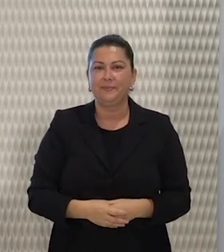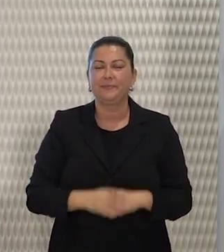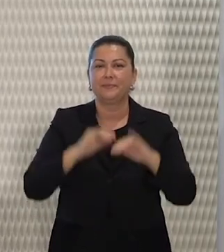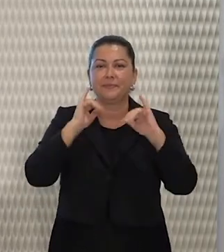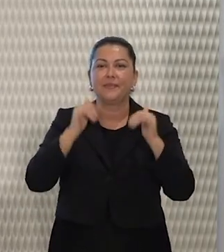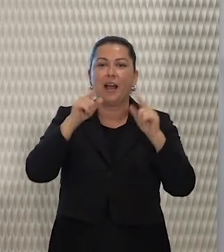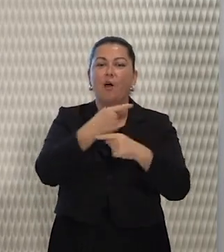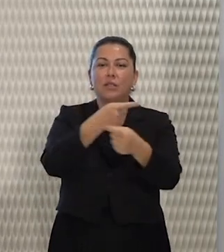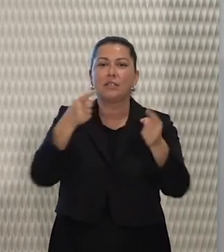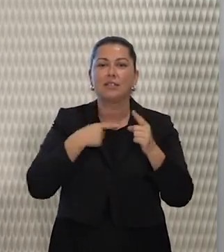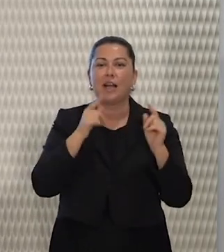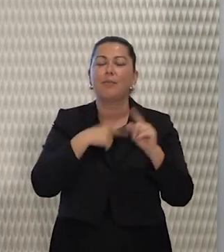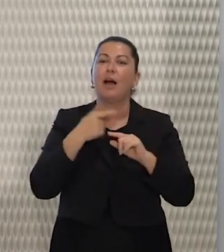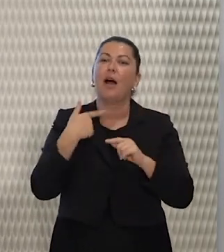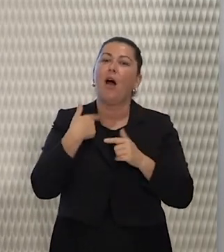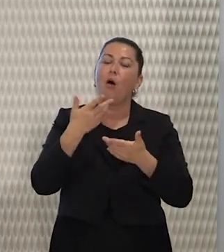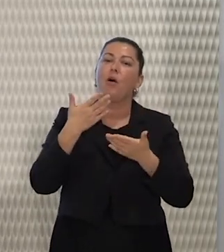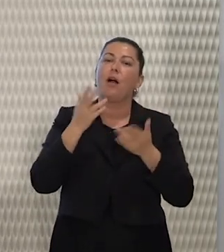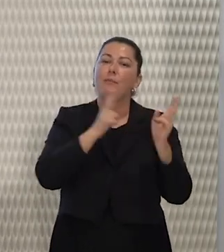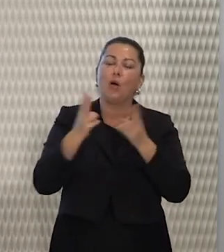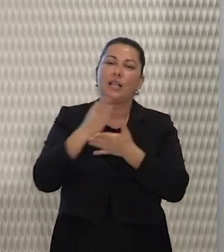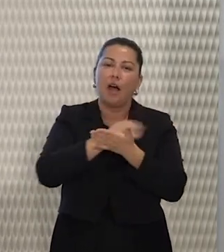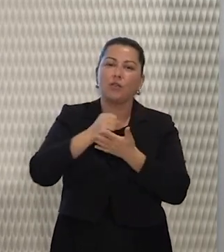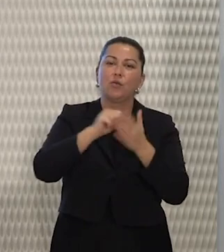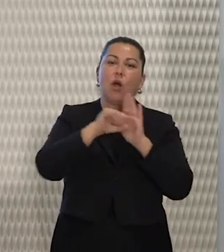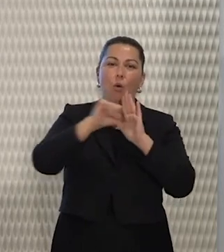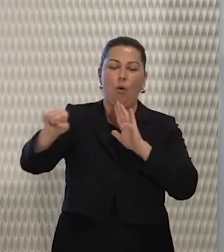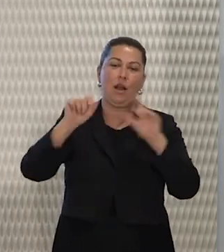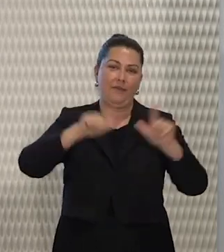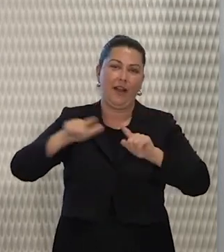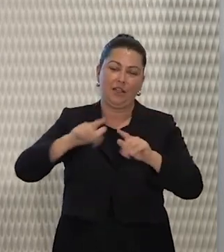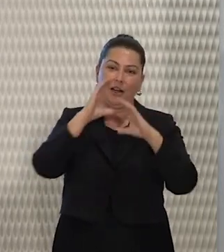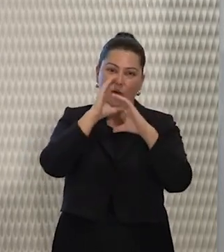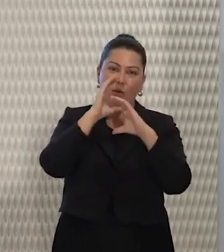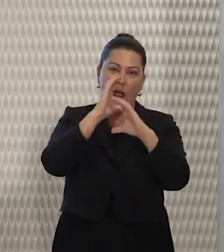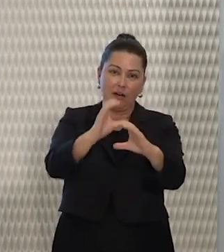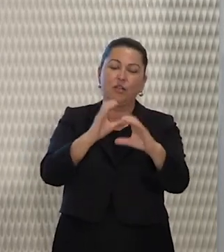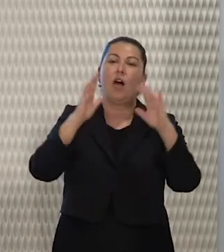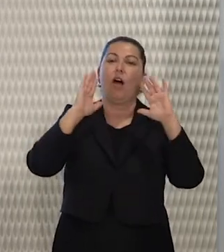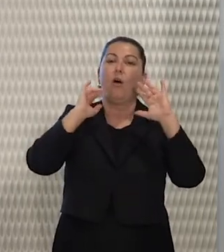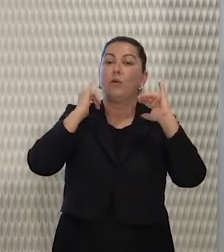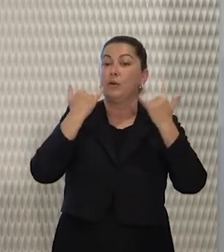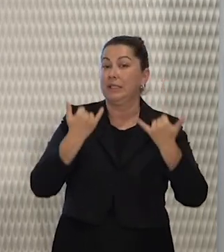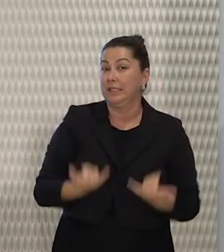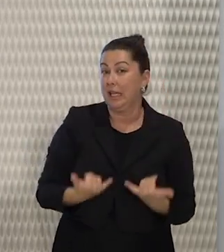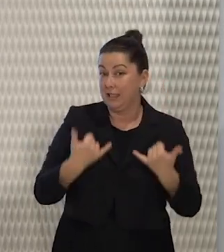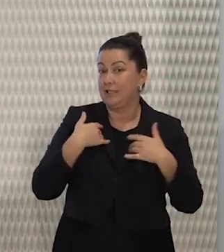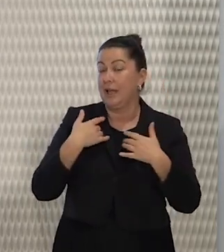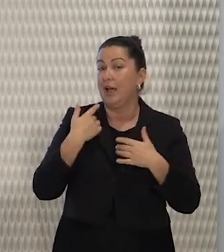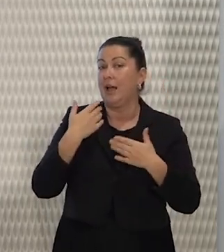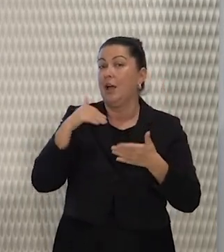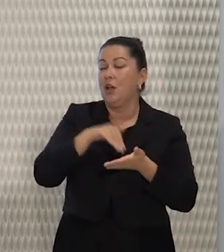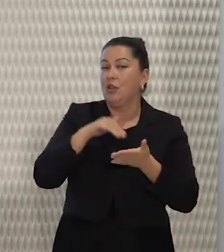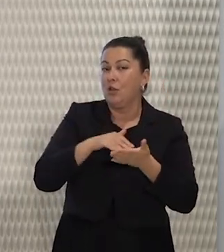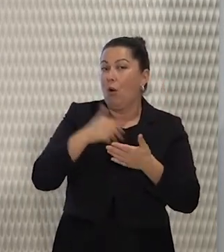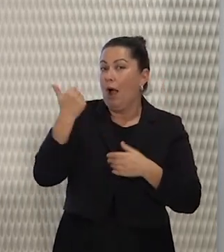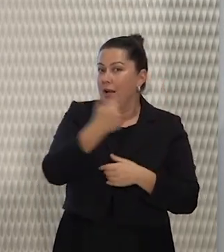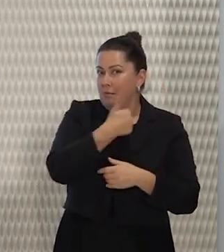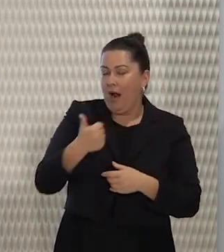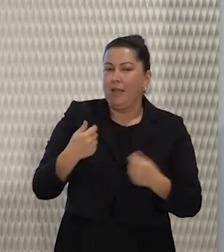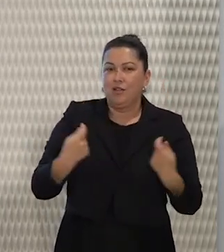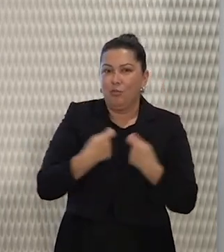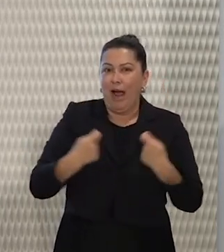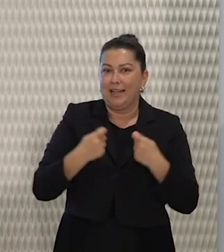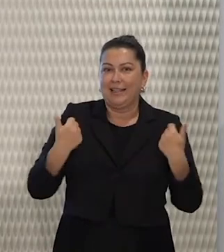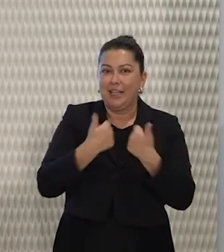Nutzen Sie auch die Möglichkeit, die Veranstaltung online noch nachzuschauen. Und jetzt werden wir noch einmal eine spannende Superkraft